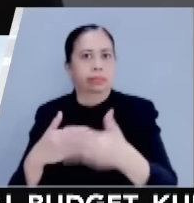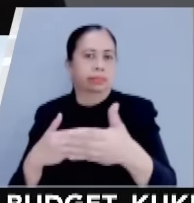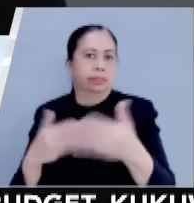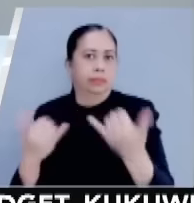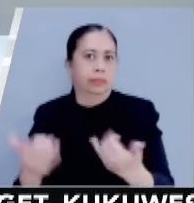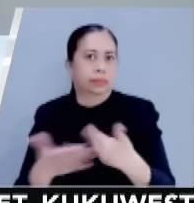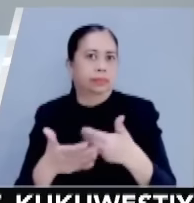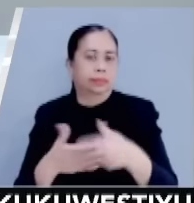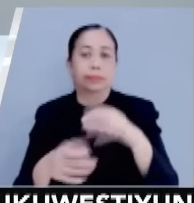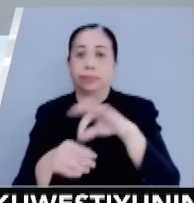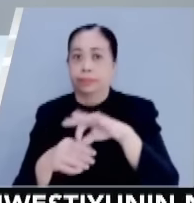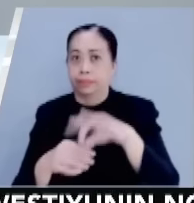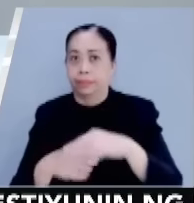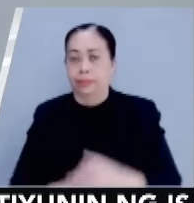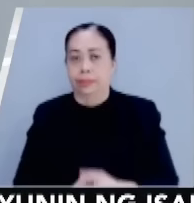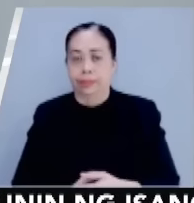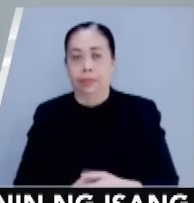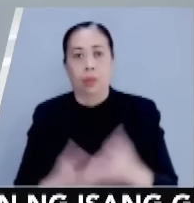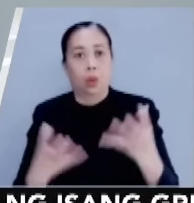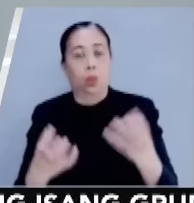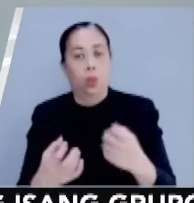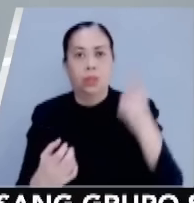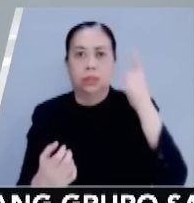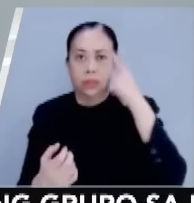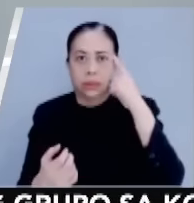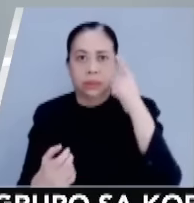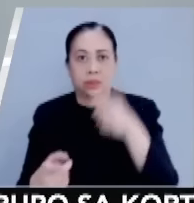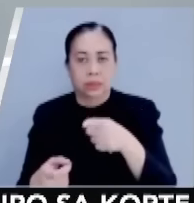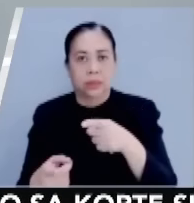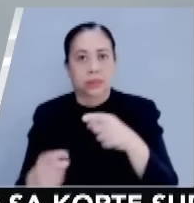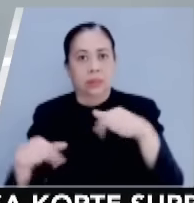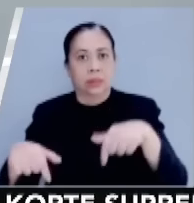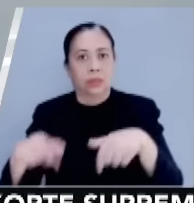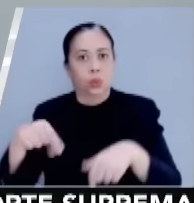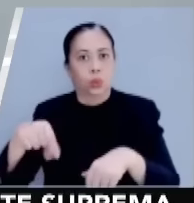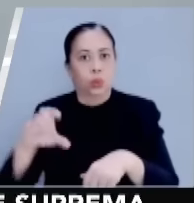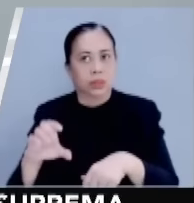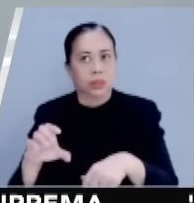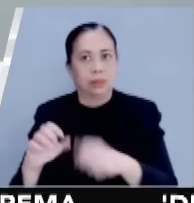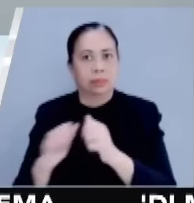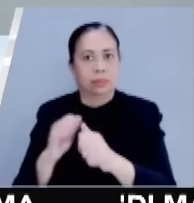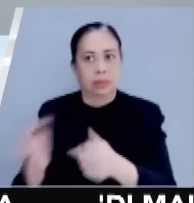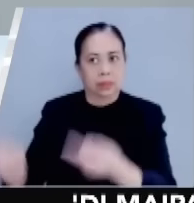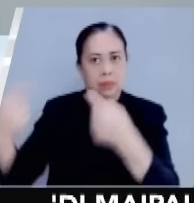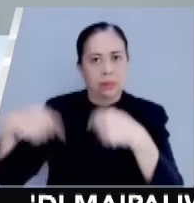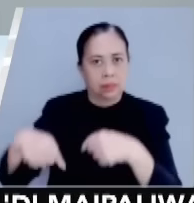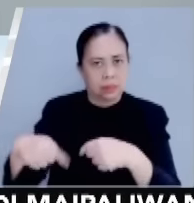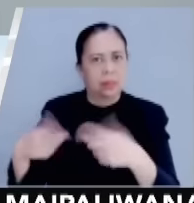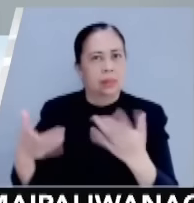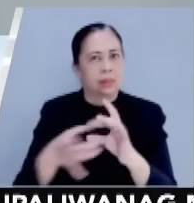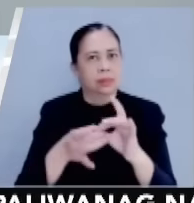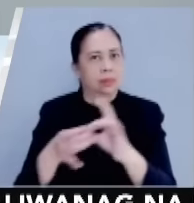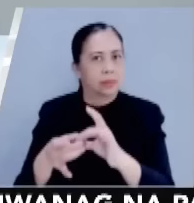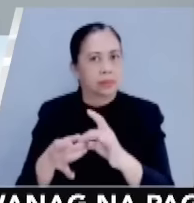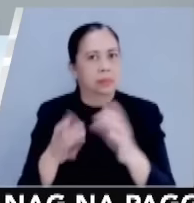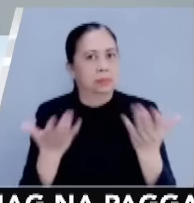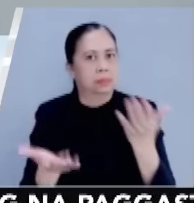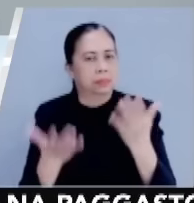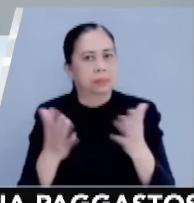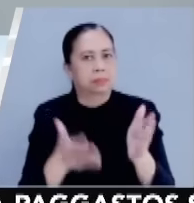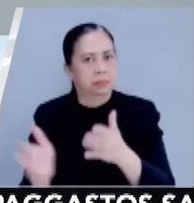eleksyon. We would like to assume that their presence here in Quezon City has something to do with their activities,